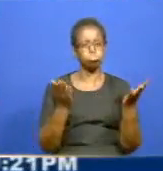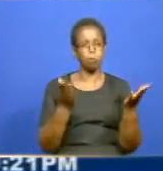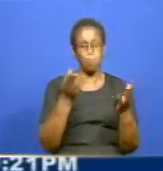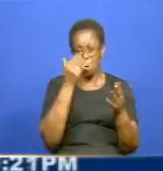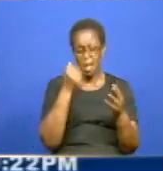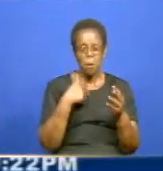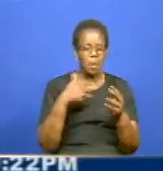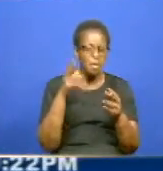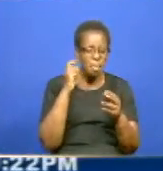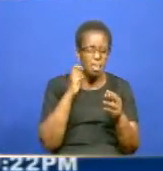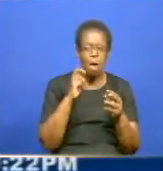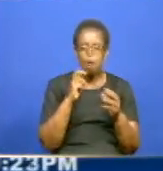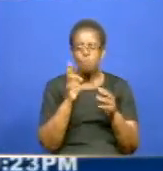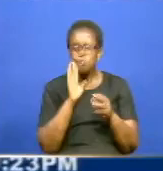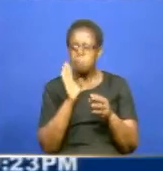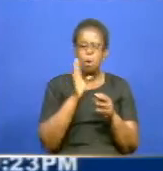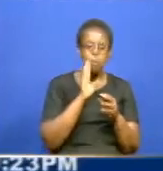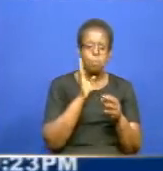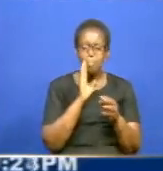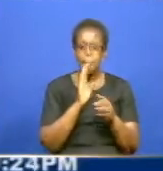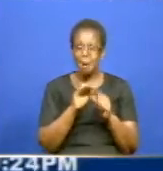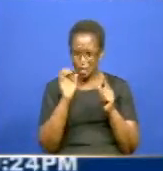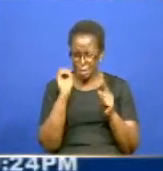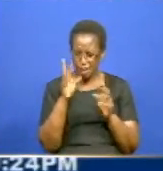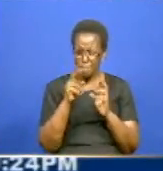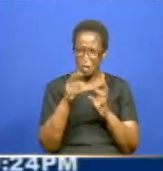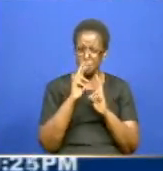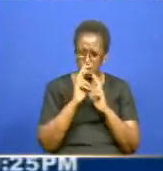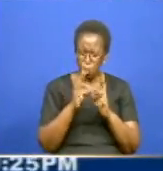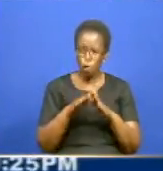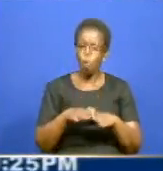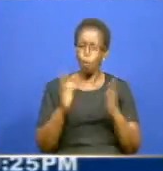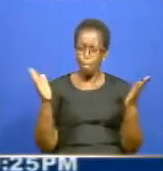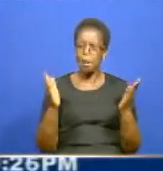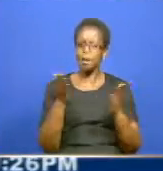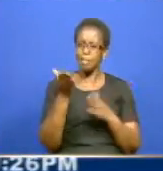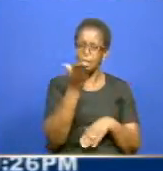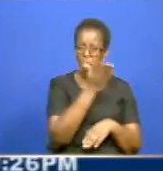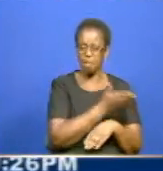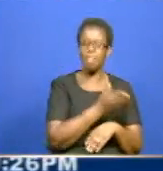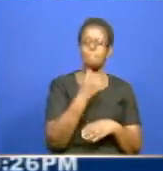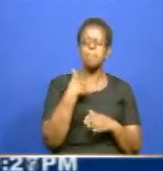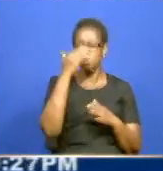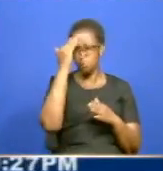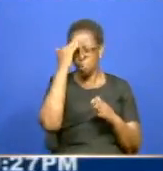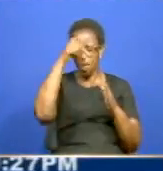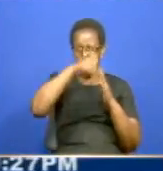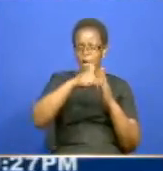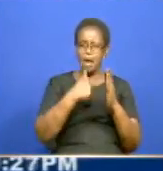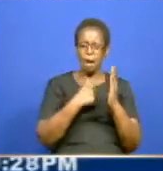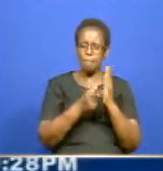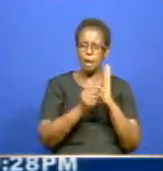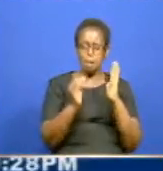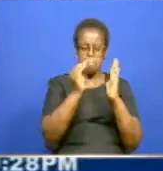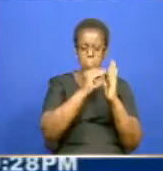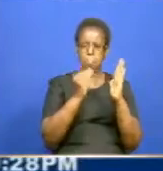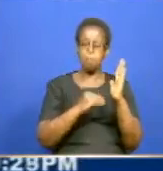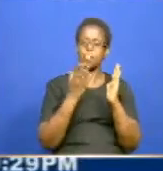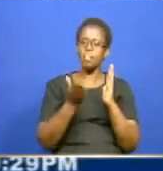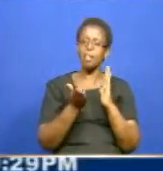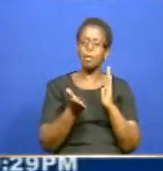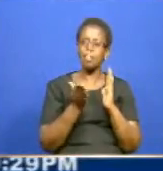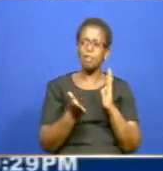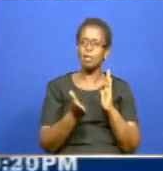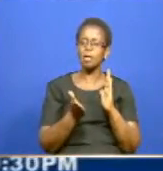lakini ile ikitolewa wazi, mimi nina hakika iko na majina, iko na maeneo ambayo yamechukuliwa kupitia njia